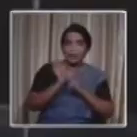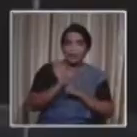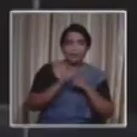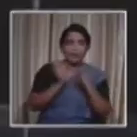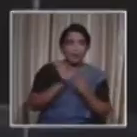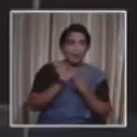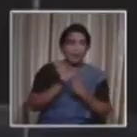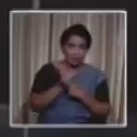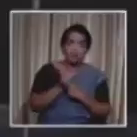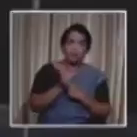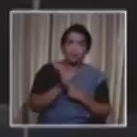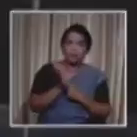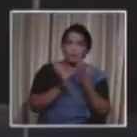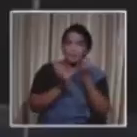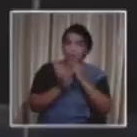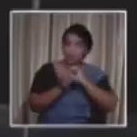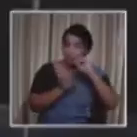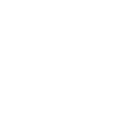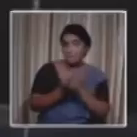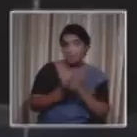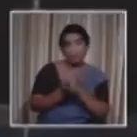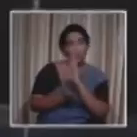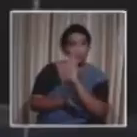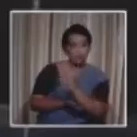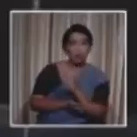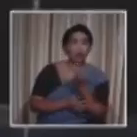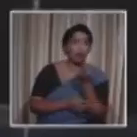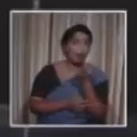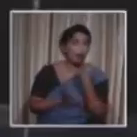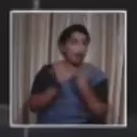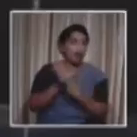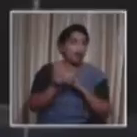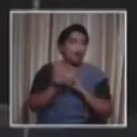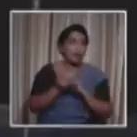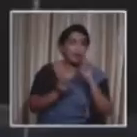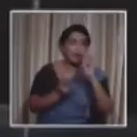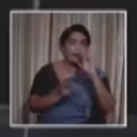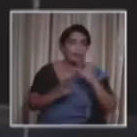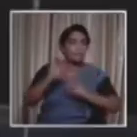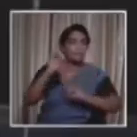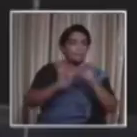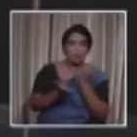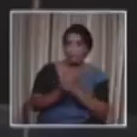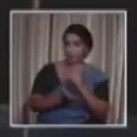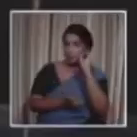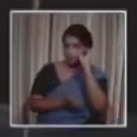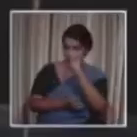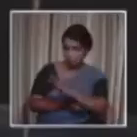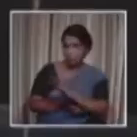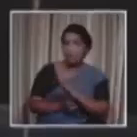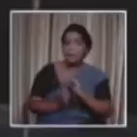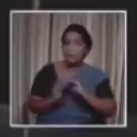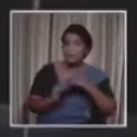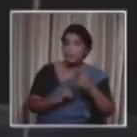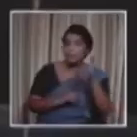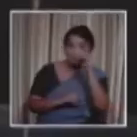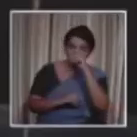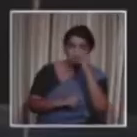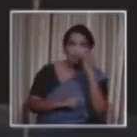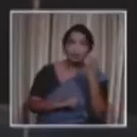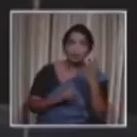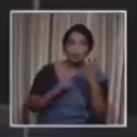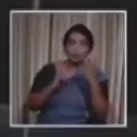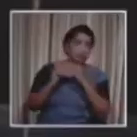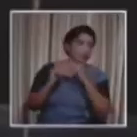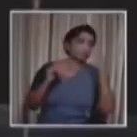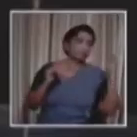හරි escrow account එකක්. ඒක තියෙන බැංකුව සතුව රුපියල් වලින් 25%ක පමණ මුදලක් පමණයි තැම්පත් කරන්නේ. ඊට පස්සේ ඔවුන්ගෙන් මාස 3ක පමණ කාඩයක්